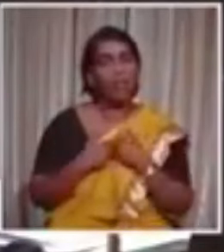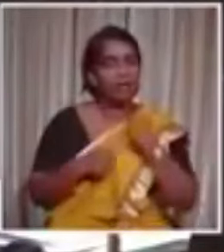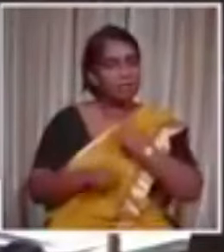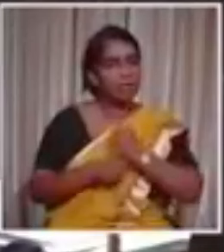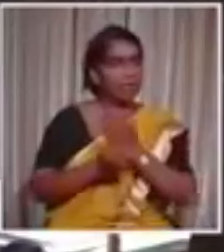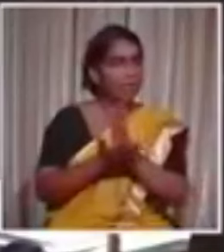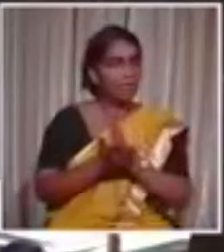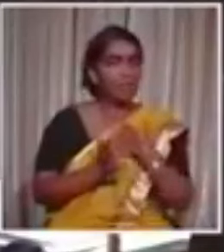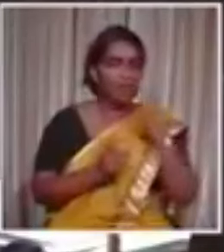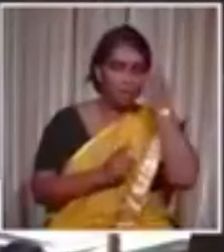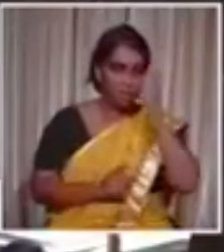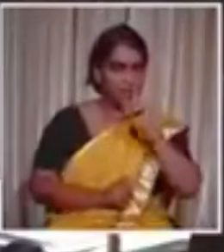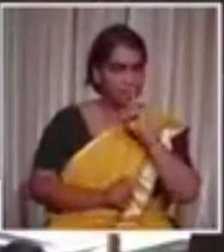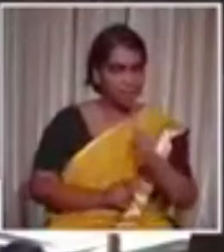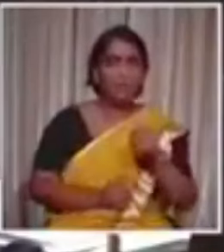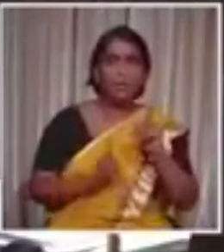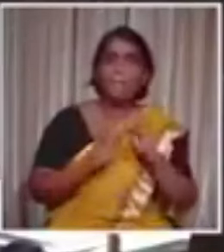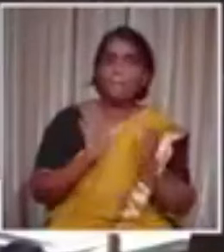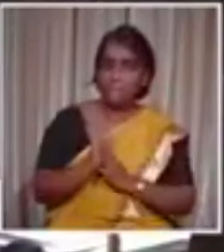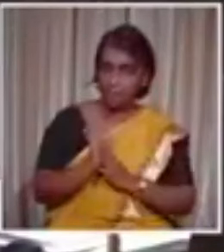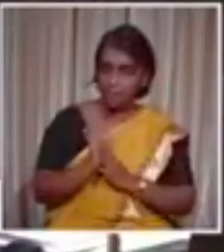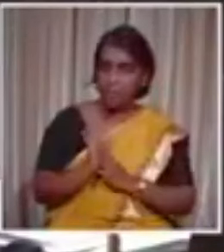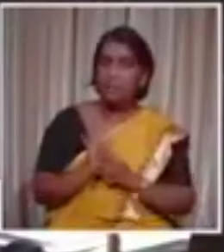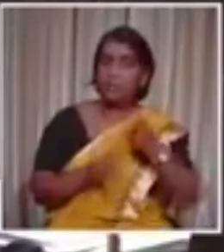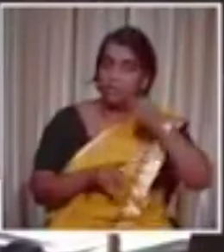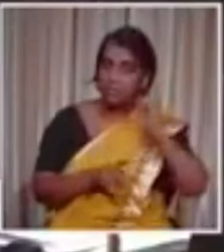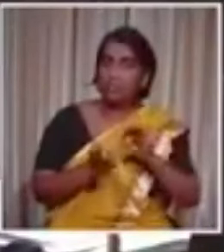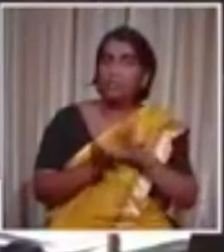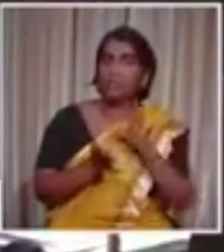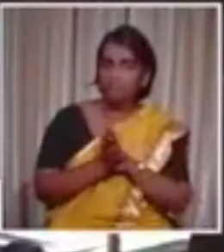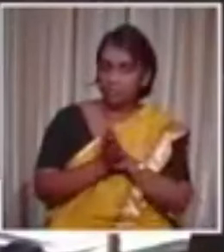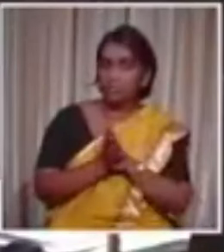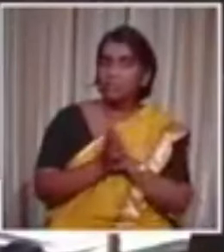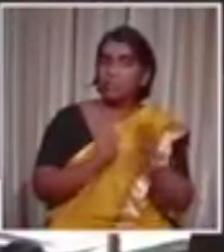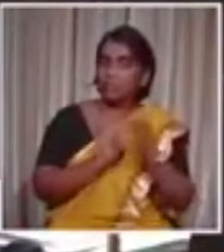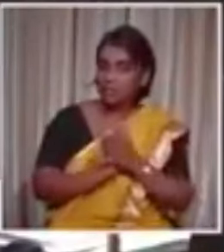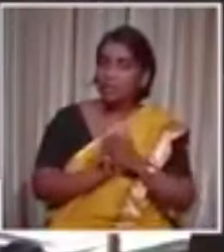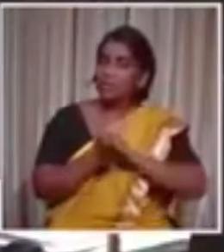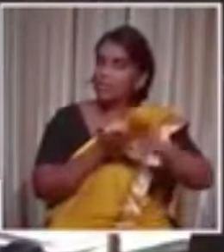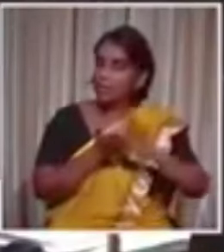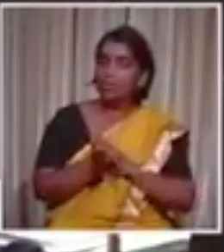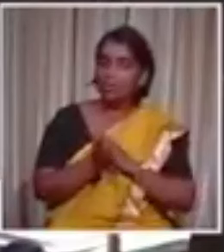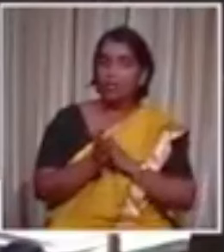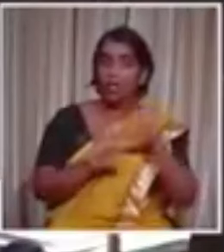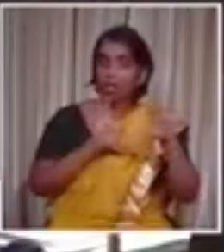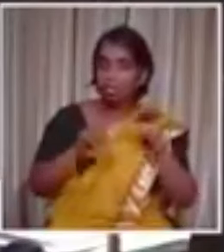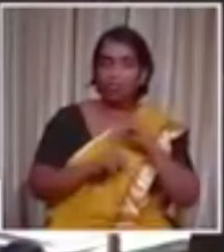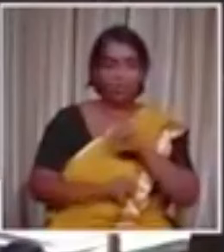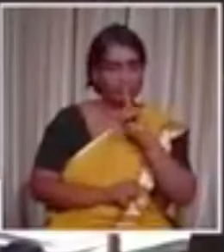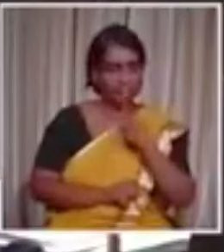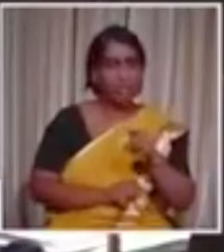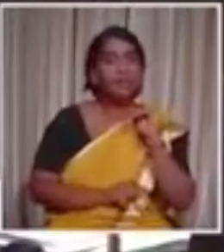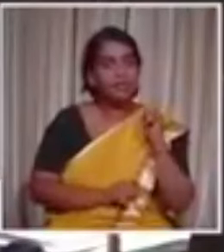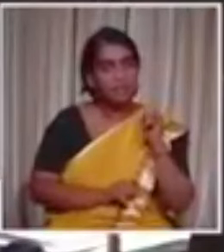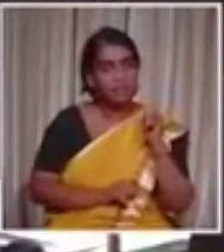පත් වෙන අපි යෝජනා කරා. අග්‍රාමාත්‍යවරය එකඟ වෙන පක්ෂවල එකඟතාවයෙන් අපි සාමූහික කෙනෙක් තෝරමු කියලා එකඟතාවයකට ආවා. සමහර